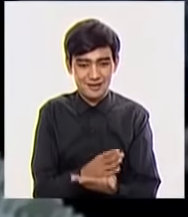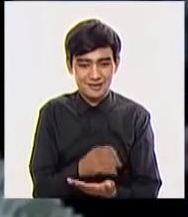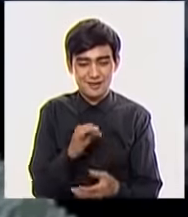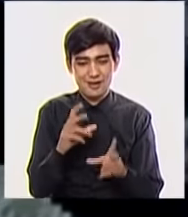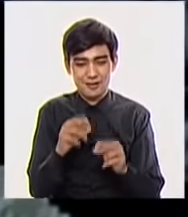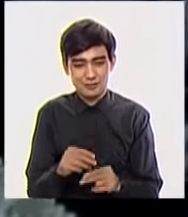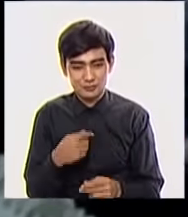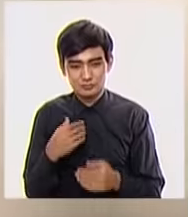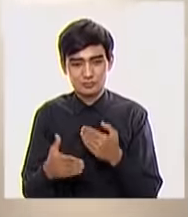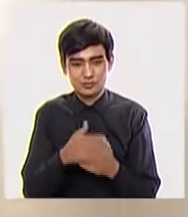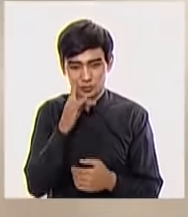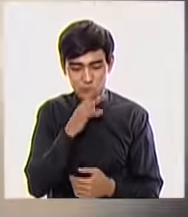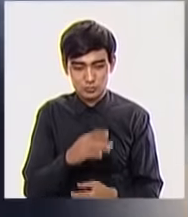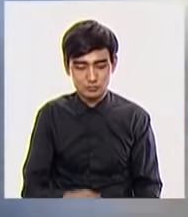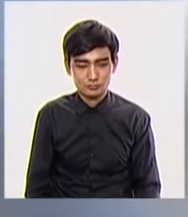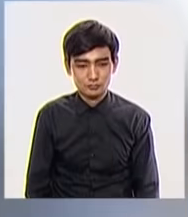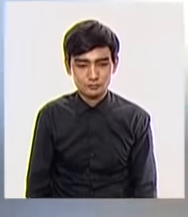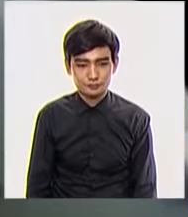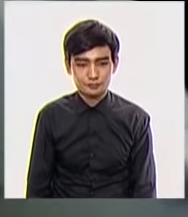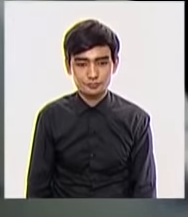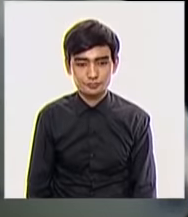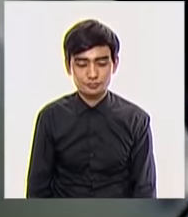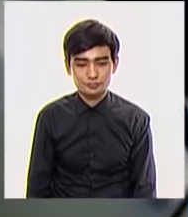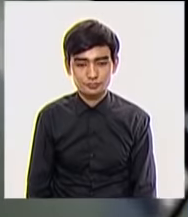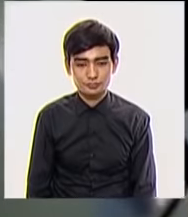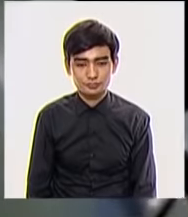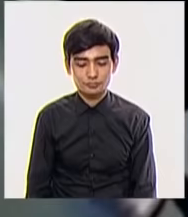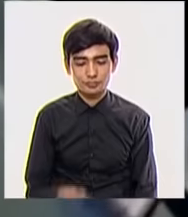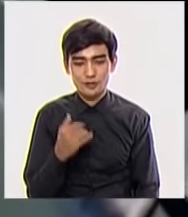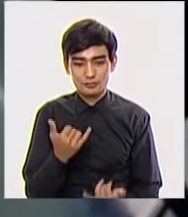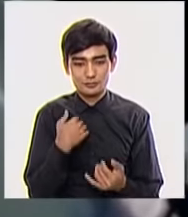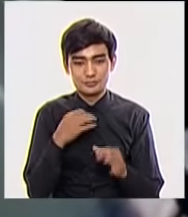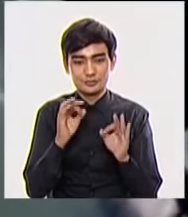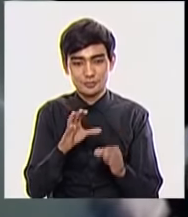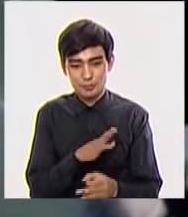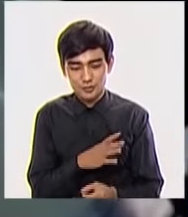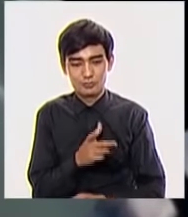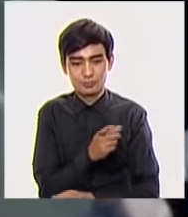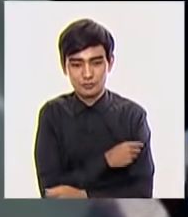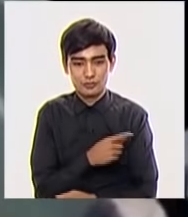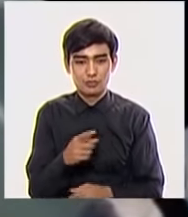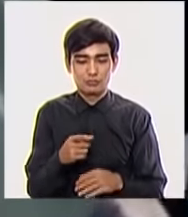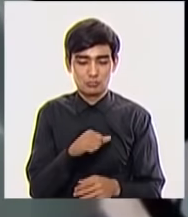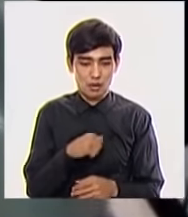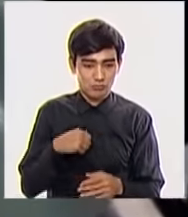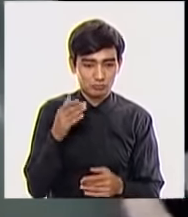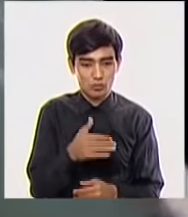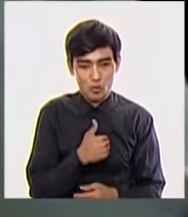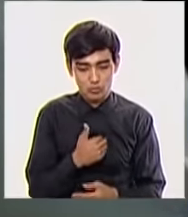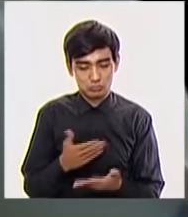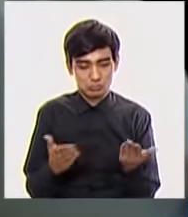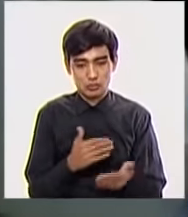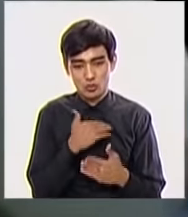обещая не принимать карательных мер. Да. Вам только что разъяснили, что вакцинация добровольная, это раз.